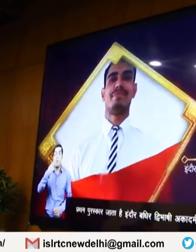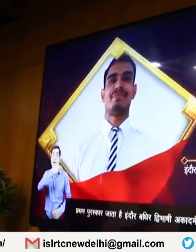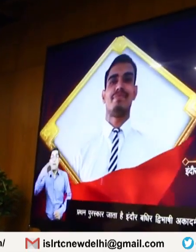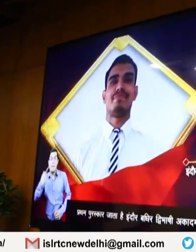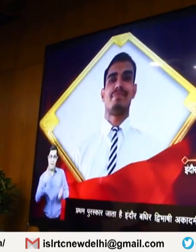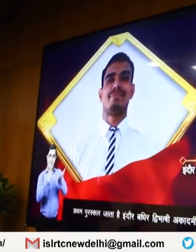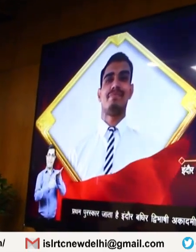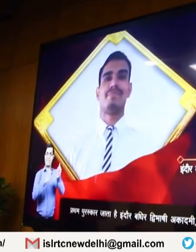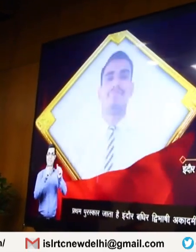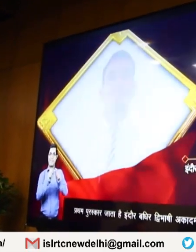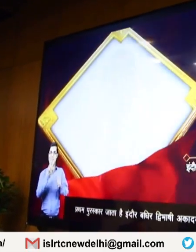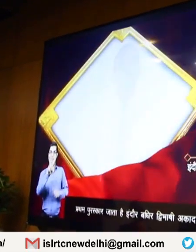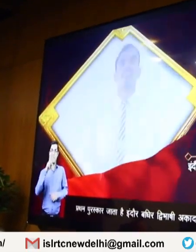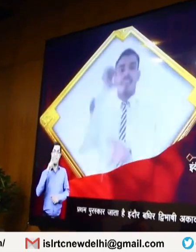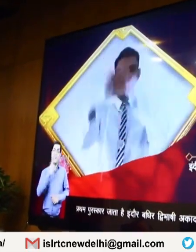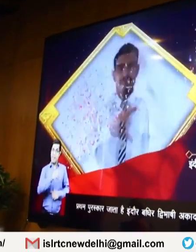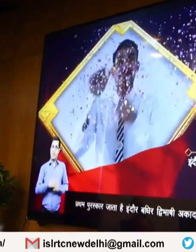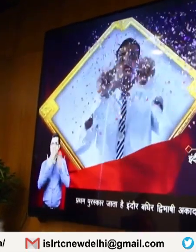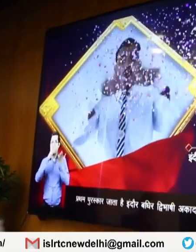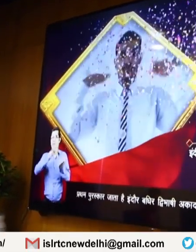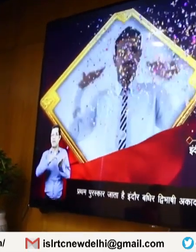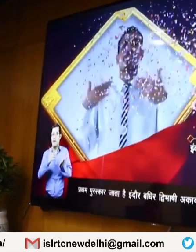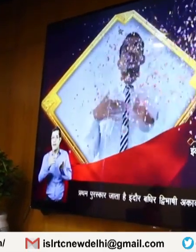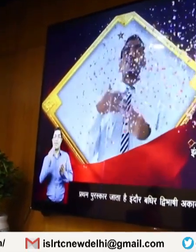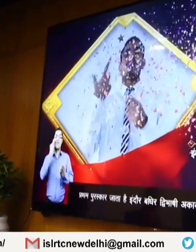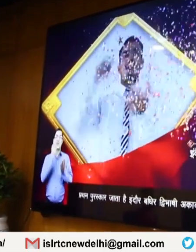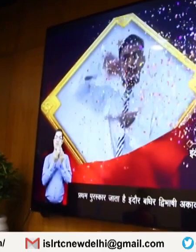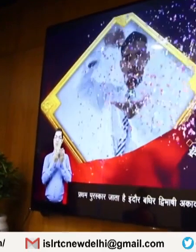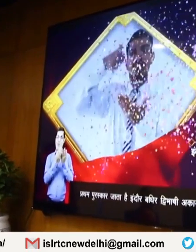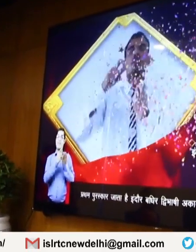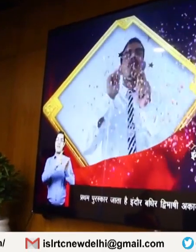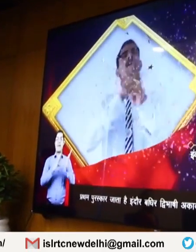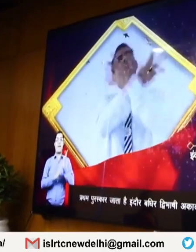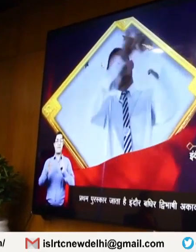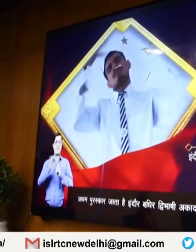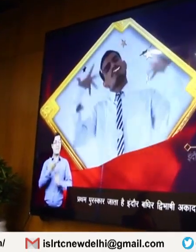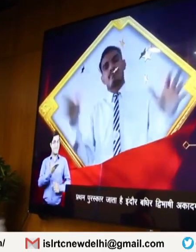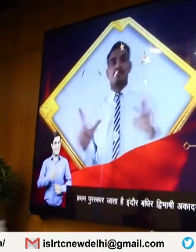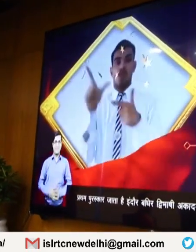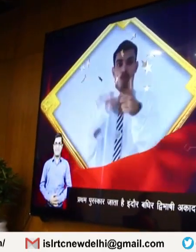प्रथम पुरस्कार जाता है इंदौर बधिर द्विभाषी एकेडमी मध्य प्रदेश के रवि पुनिया को।